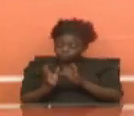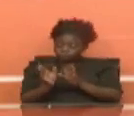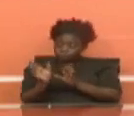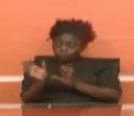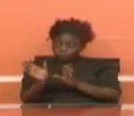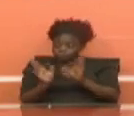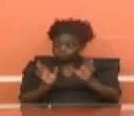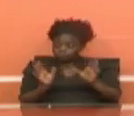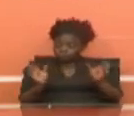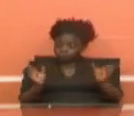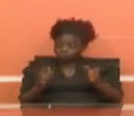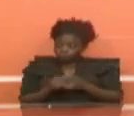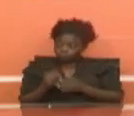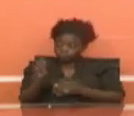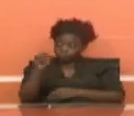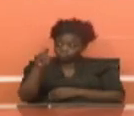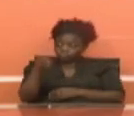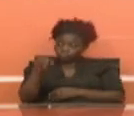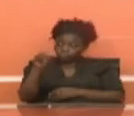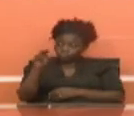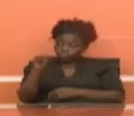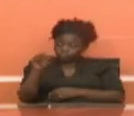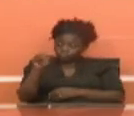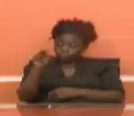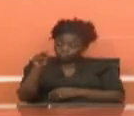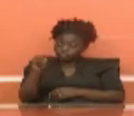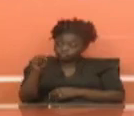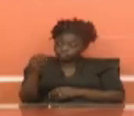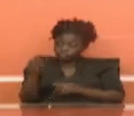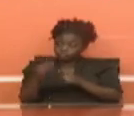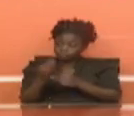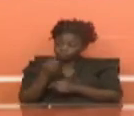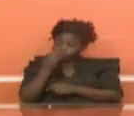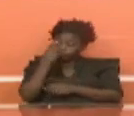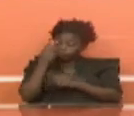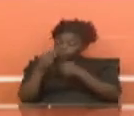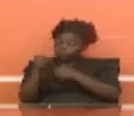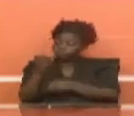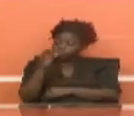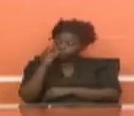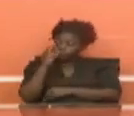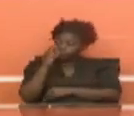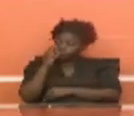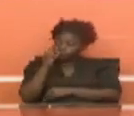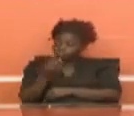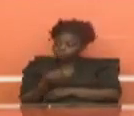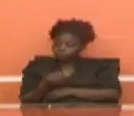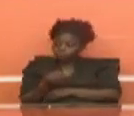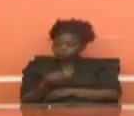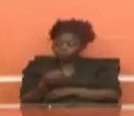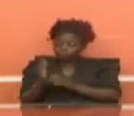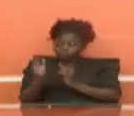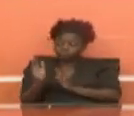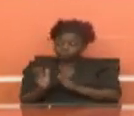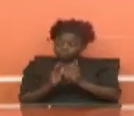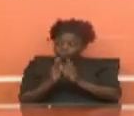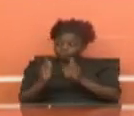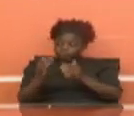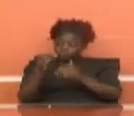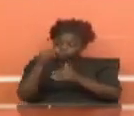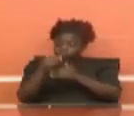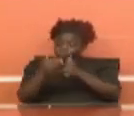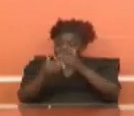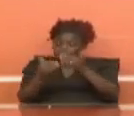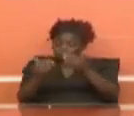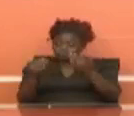bigenda kunyiririra wano naawe otye. Kikola nga kimuli kyokka ate eno mmere nga tukola ki? Ennimiro zino zitegekebwa mu ngeri ya kalina oba